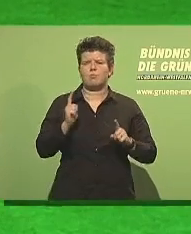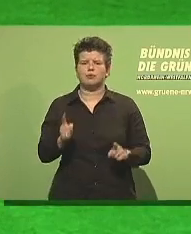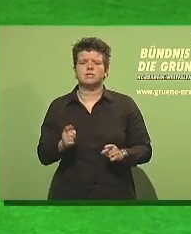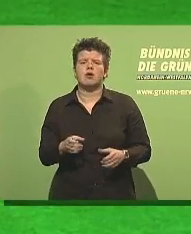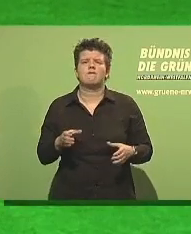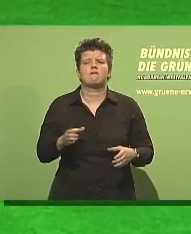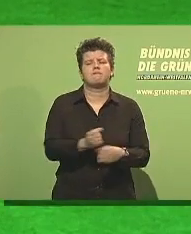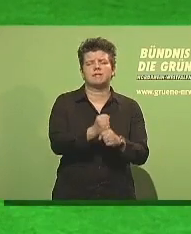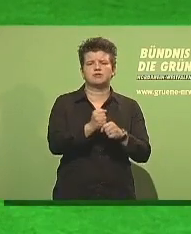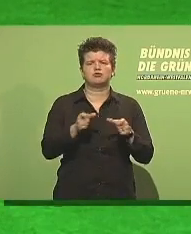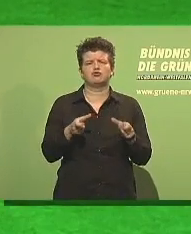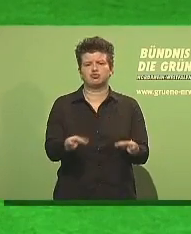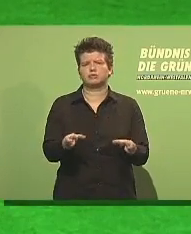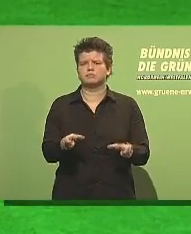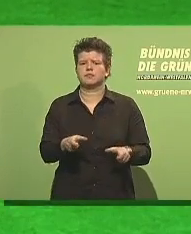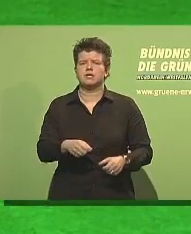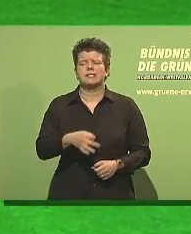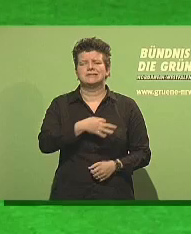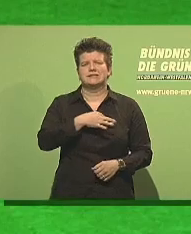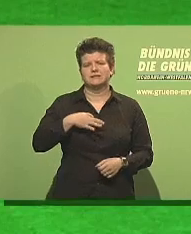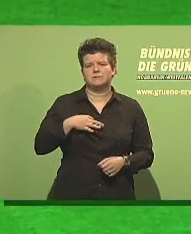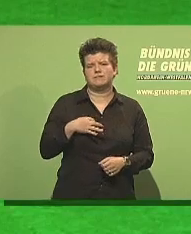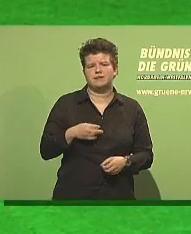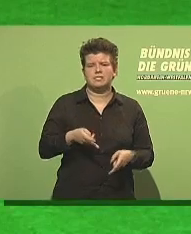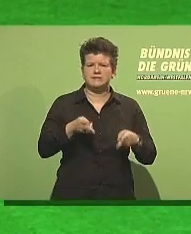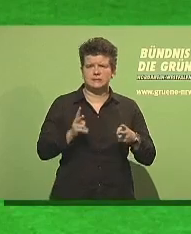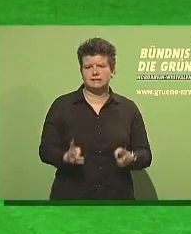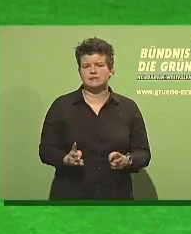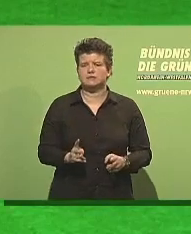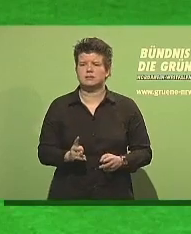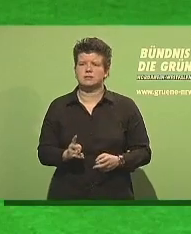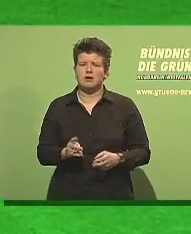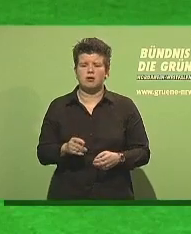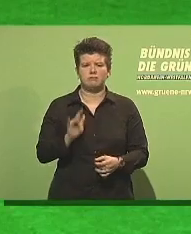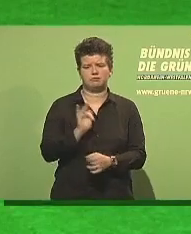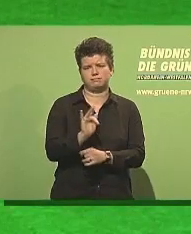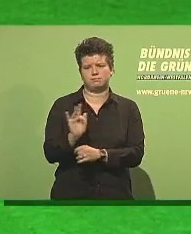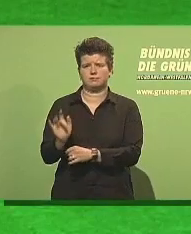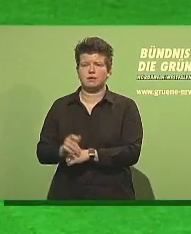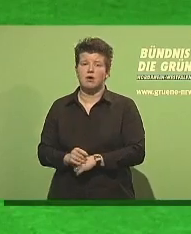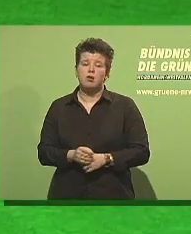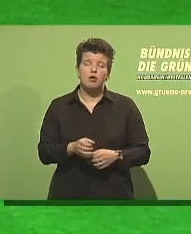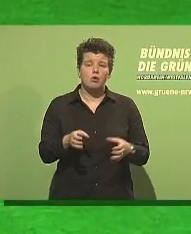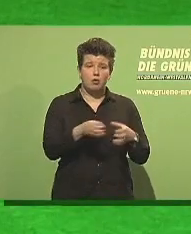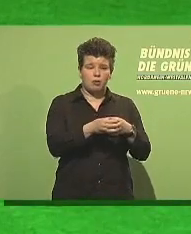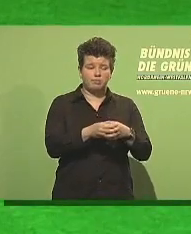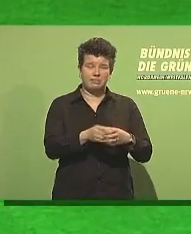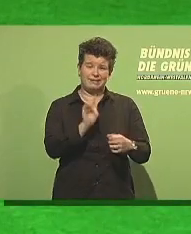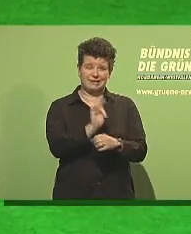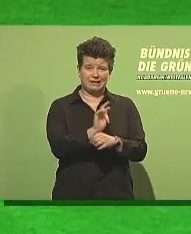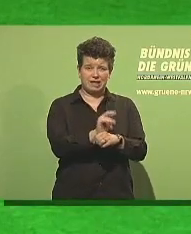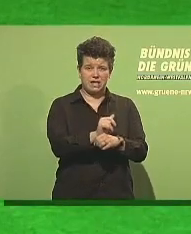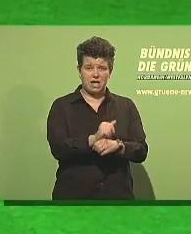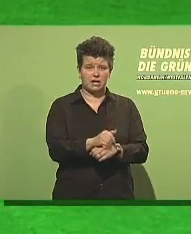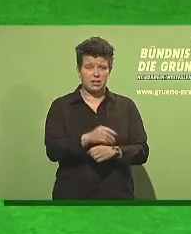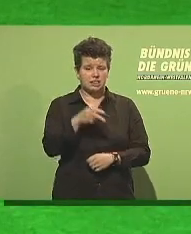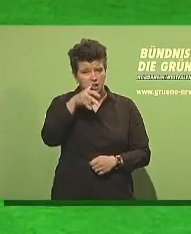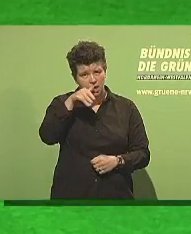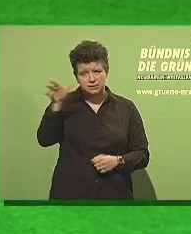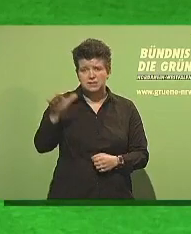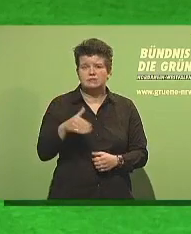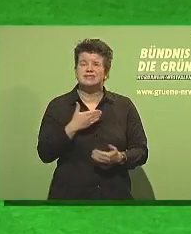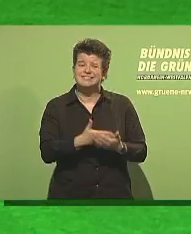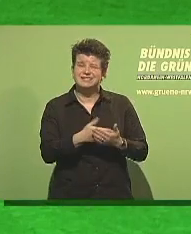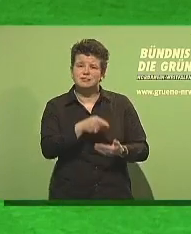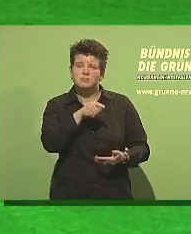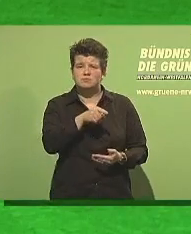die Gemeinnützigkeit von zivilgesellschaftlichen Gruppen entscheidet, die sich zum Beispiel gegen Nazis engagieren. Die FDP verhökert die Bürgerinnen